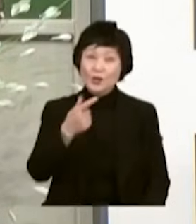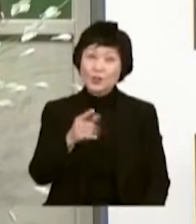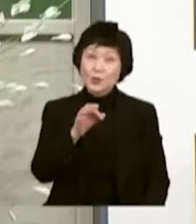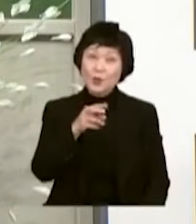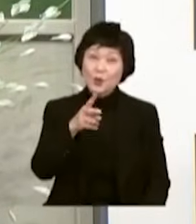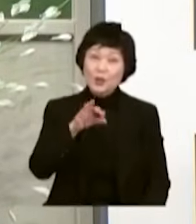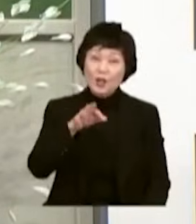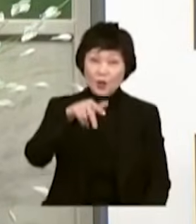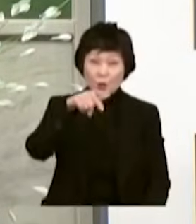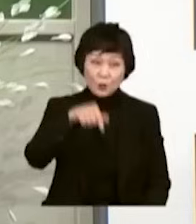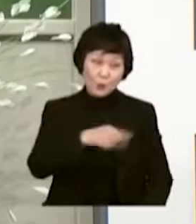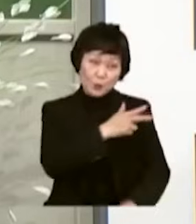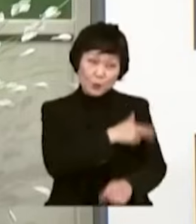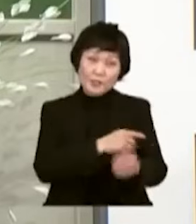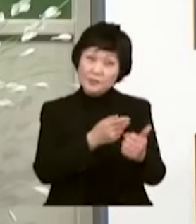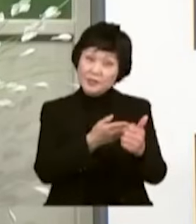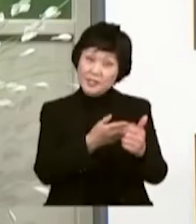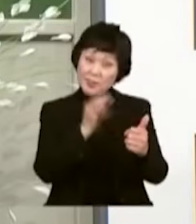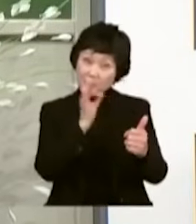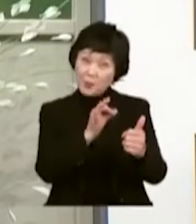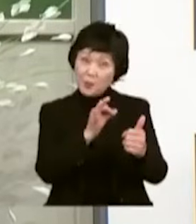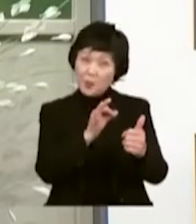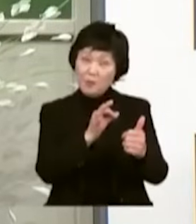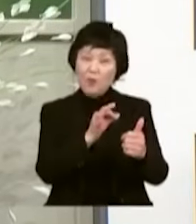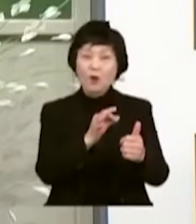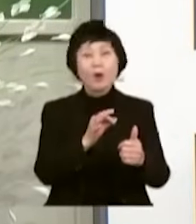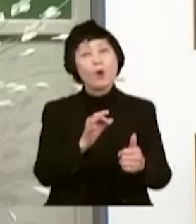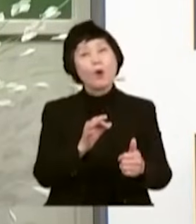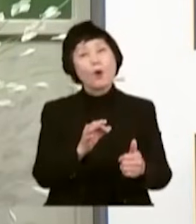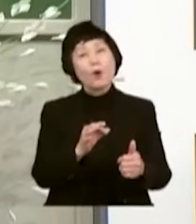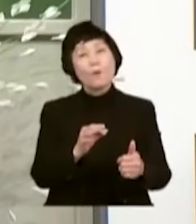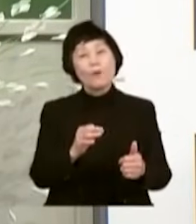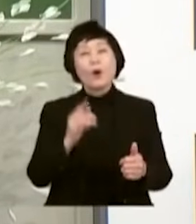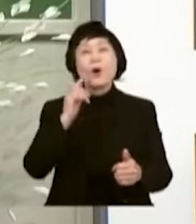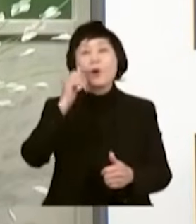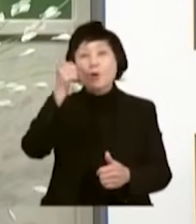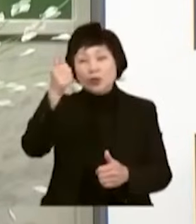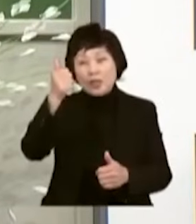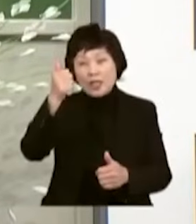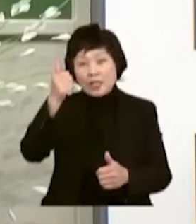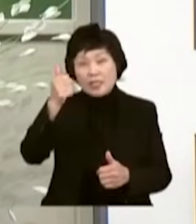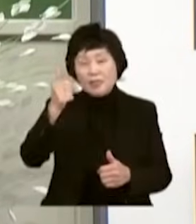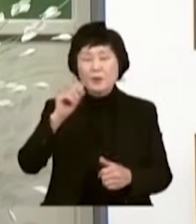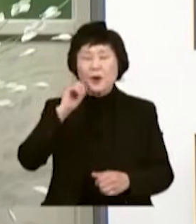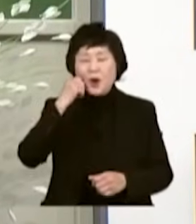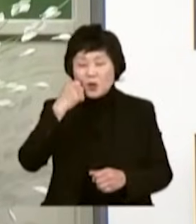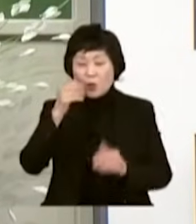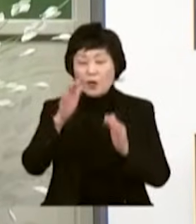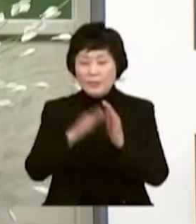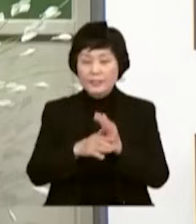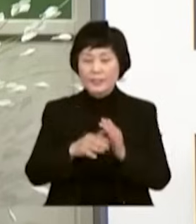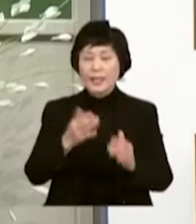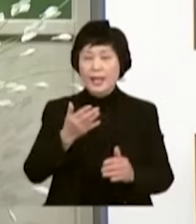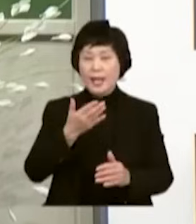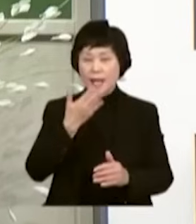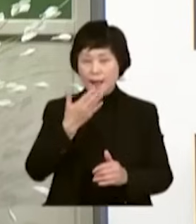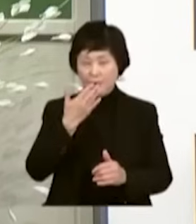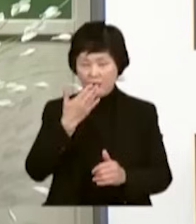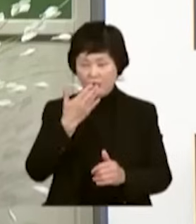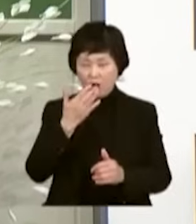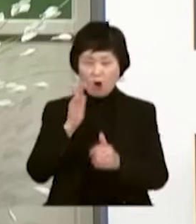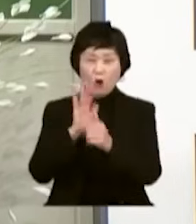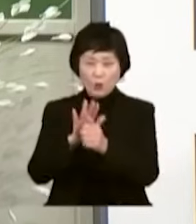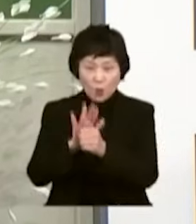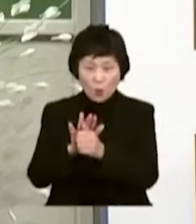어떻게 보면 전도사 시절도 어떻게 보면 주의종이잖아요. 주의종이 어려울 때 주애종을 먹이고 그